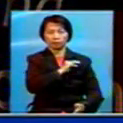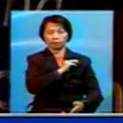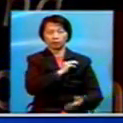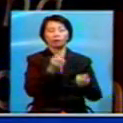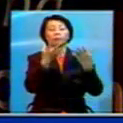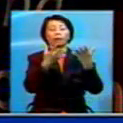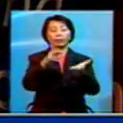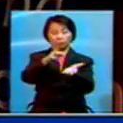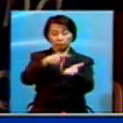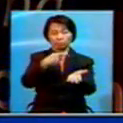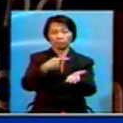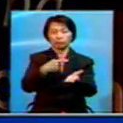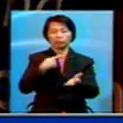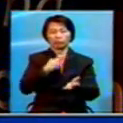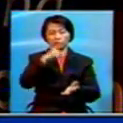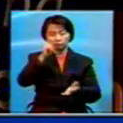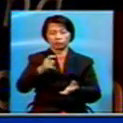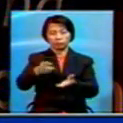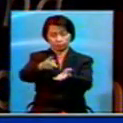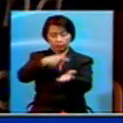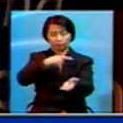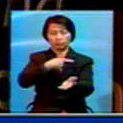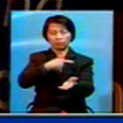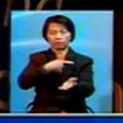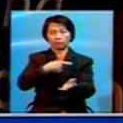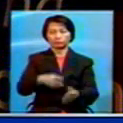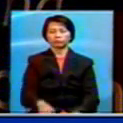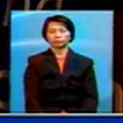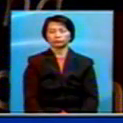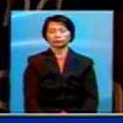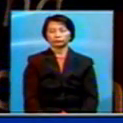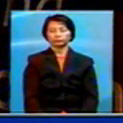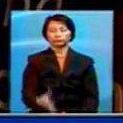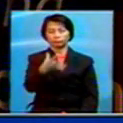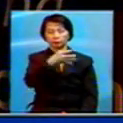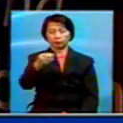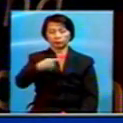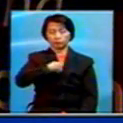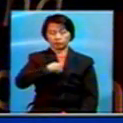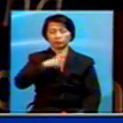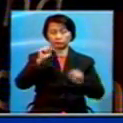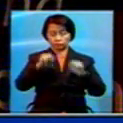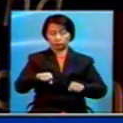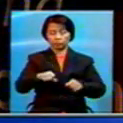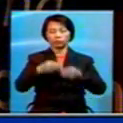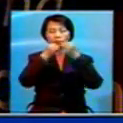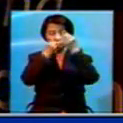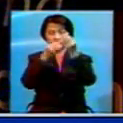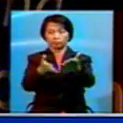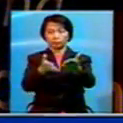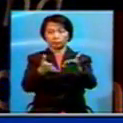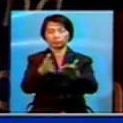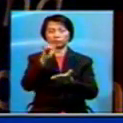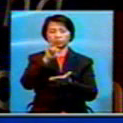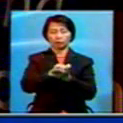mana kadar yang Kita patut kenakan dan saya juga boleh beritahu